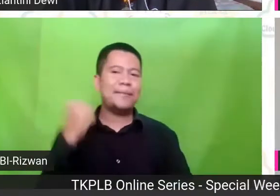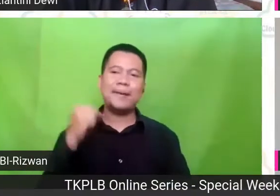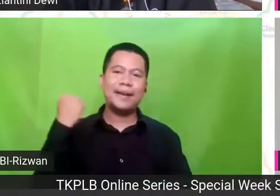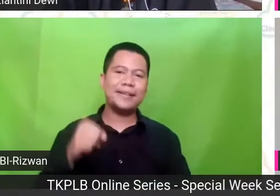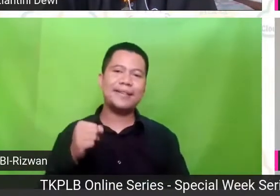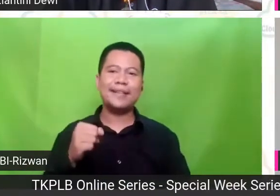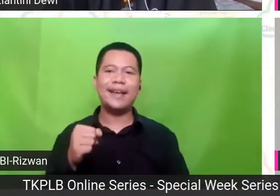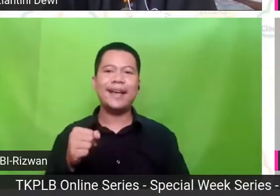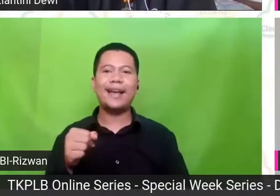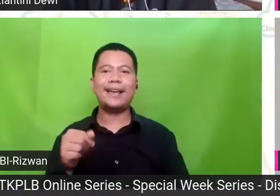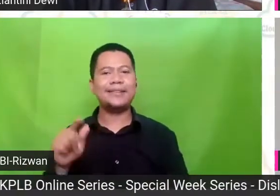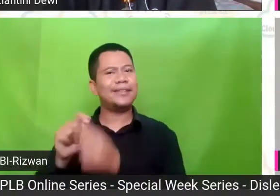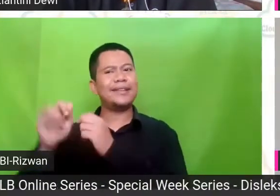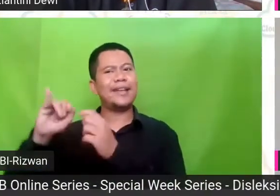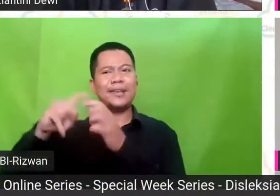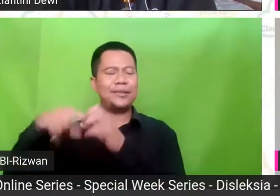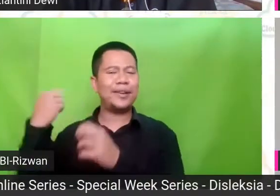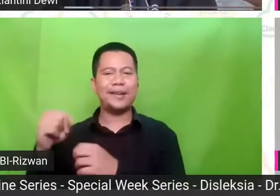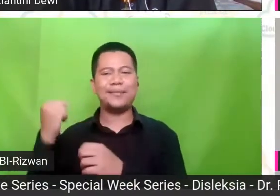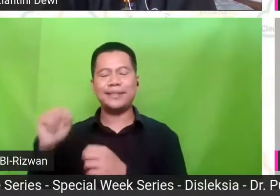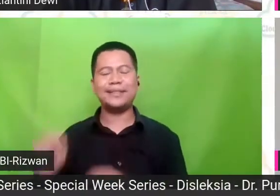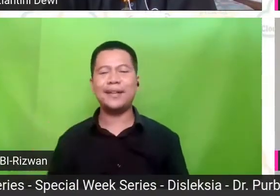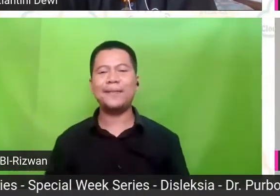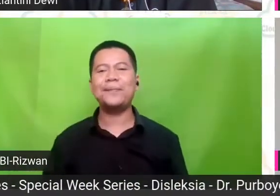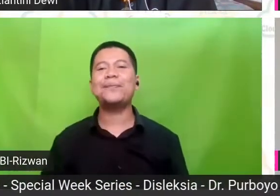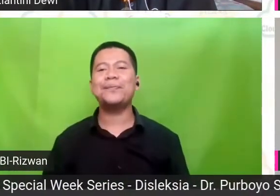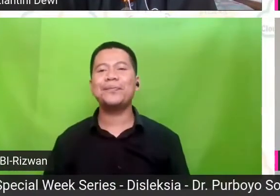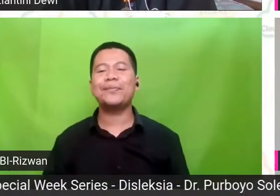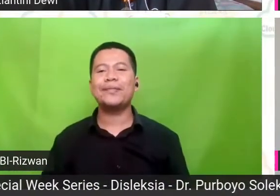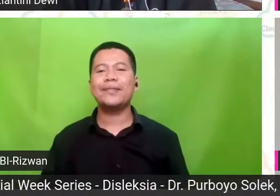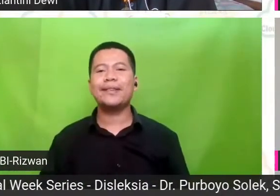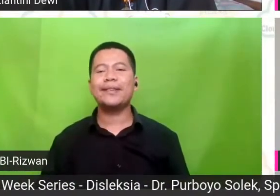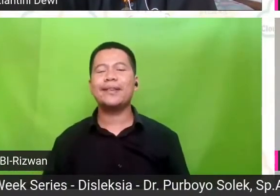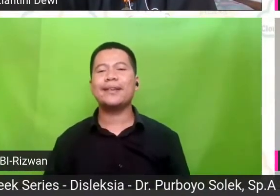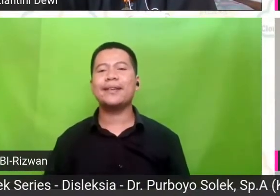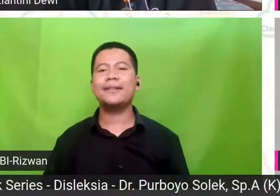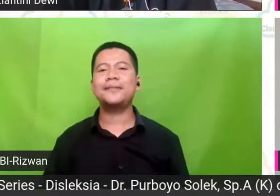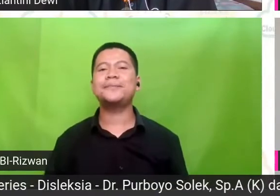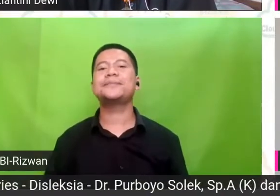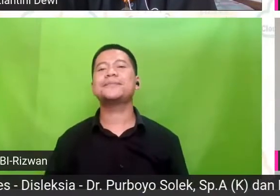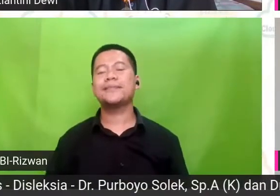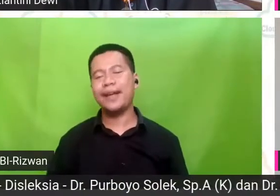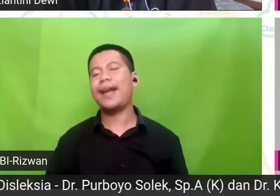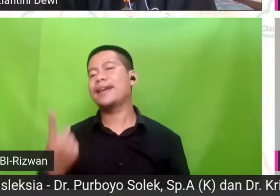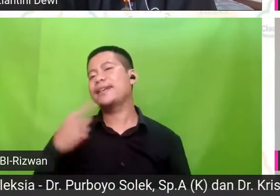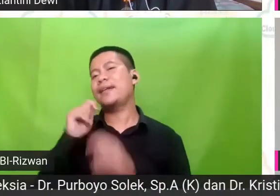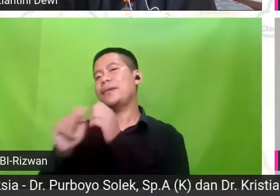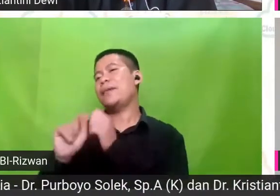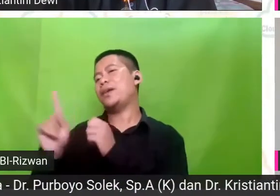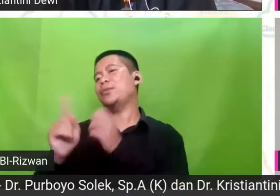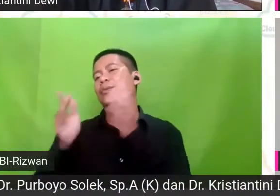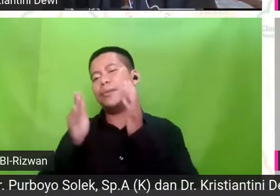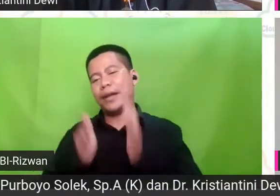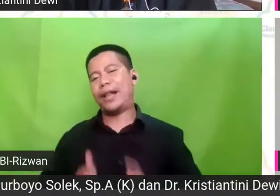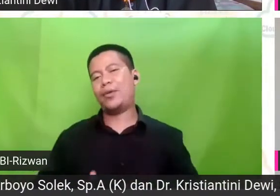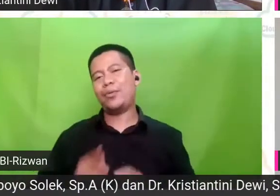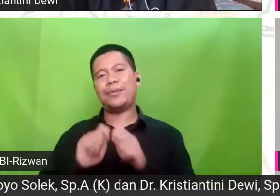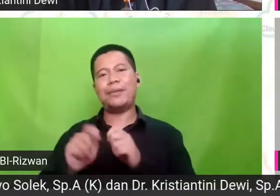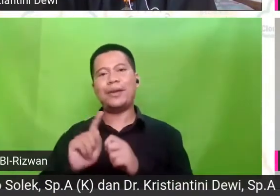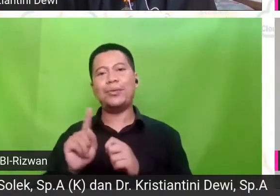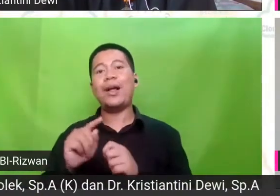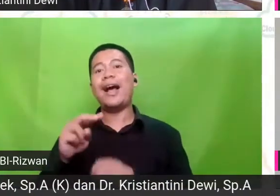tes IQ. Ya, jadi pasti kita akan perbaiki dulu perilaku itu. Artinya,